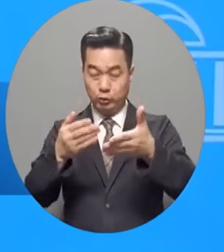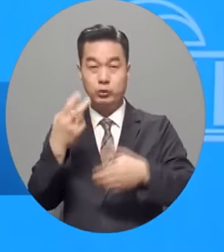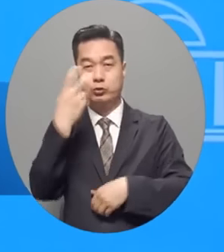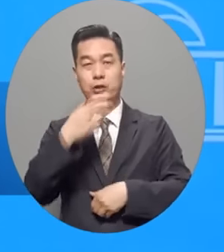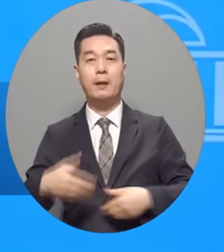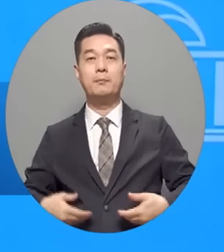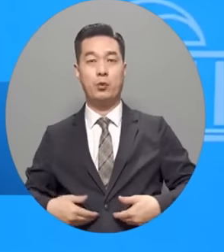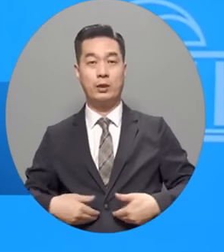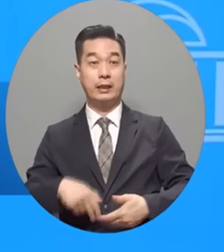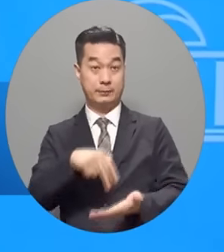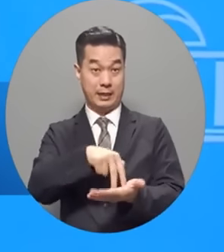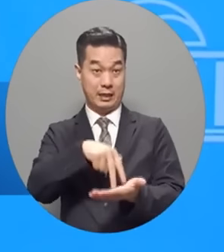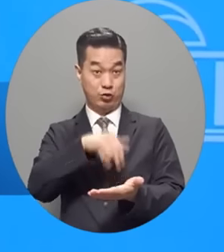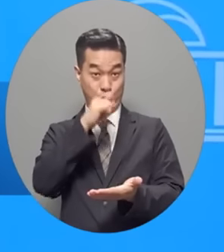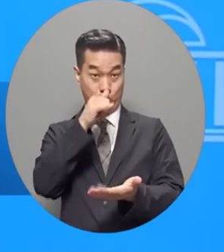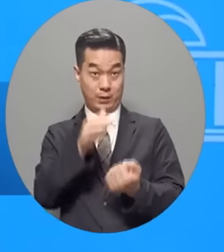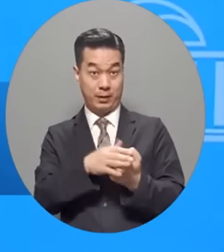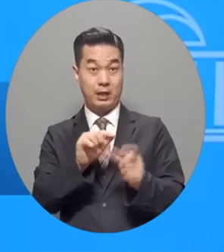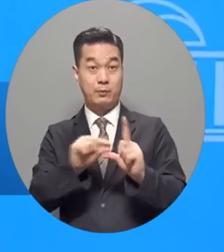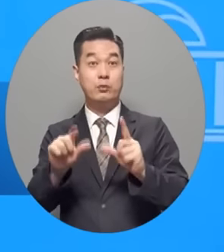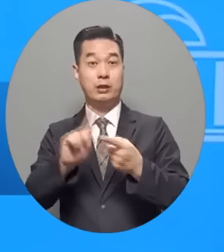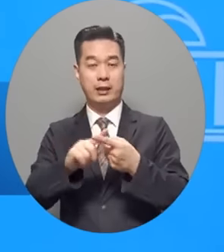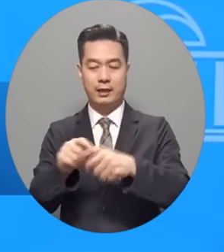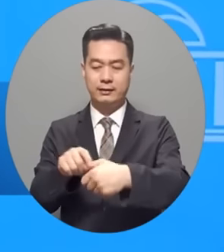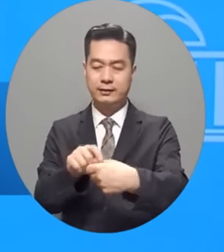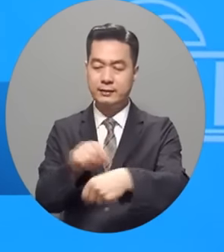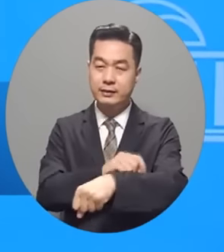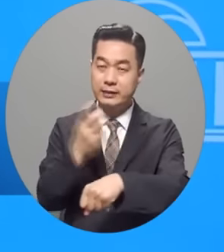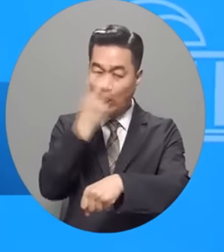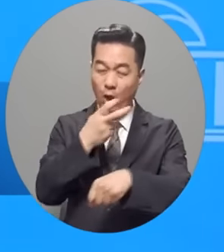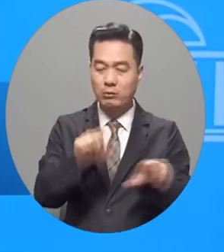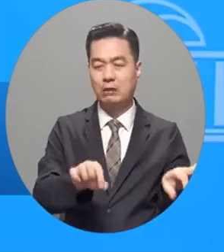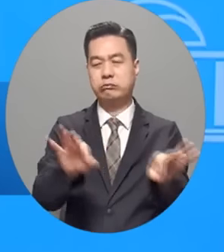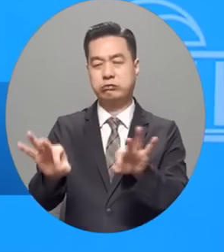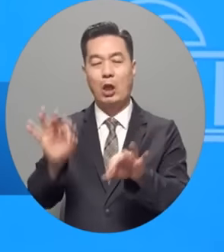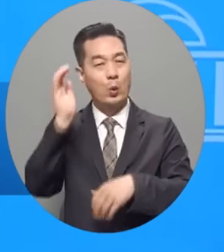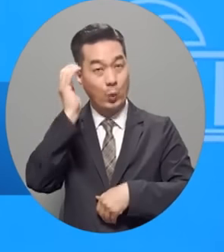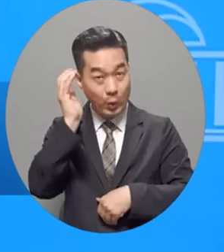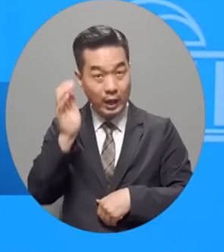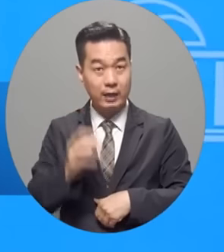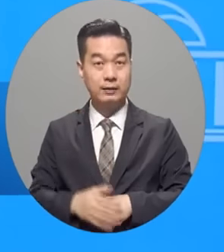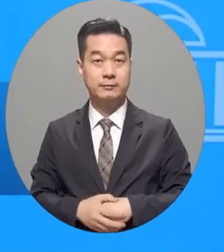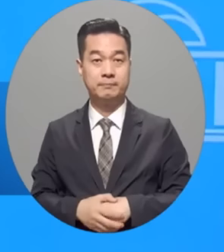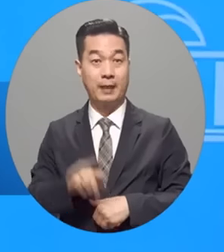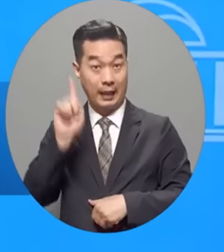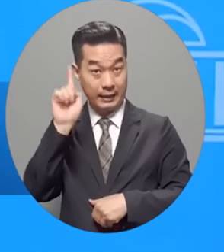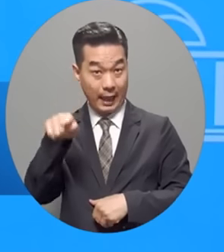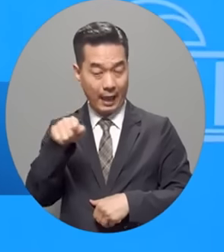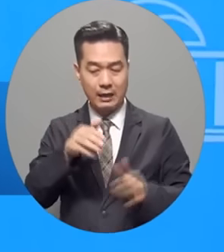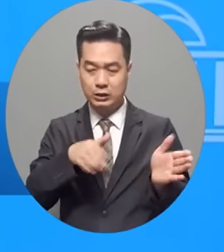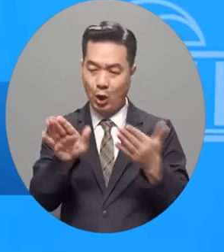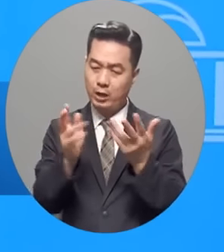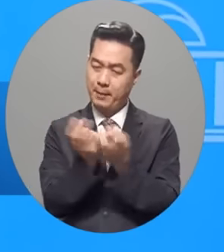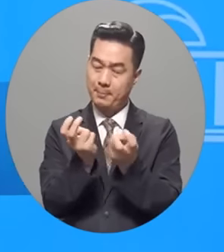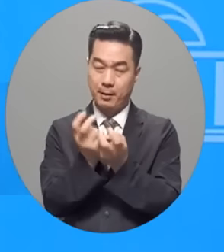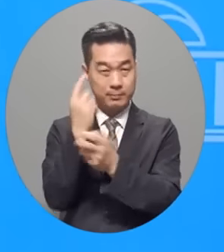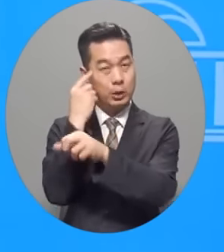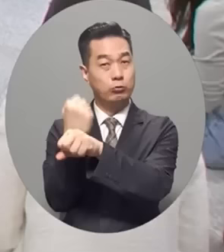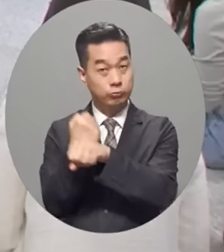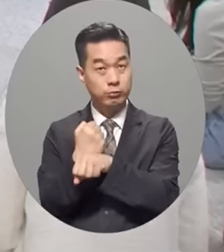필요하다는 입장이기 때문에 이 부분에 대한 특검을 더 늦추기는 어렵다. 내일 처리할 수 있는 방법을 계속해서